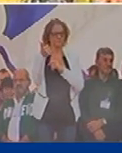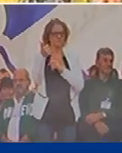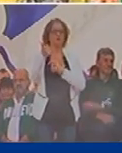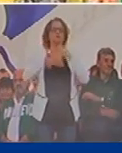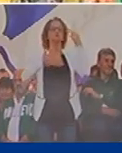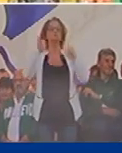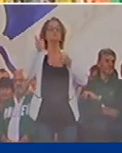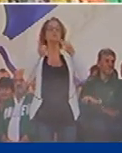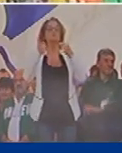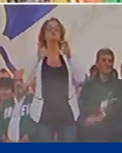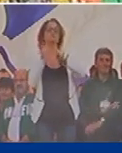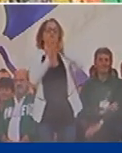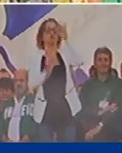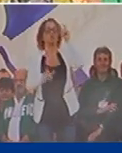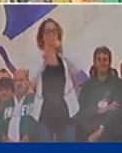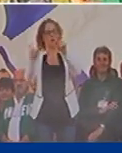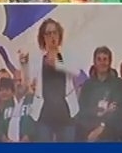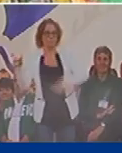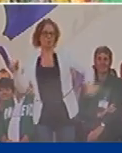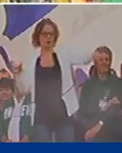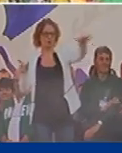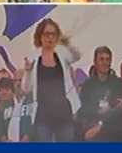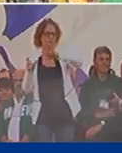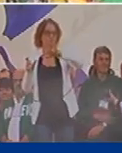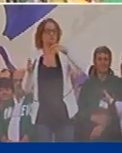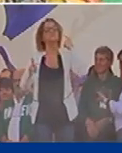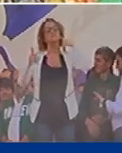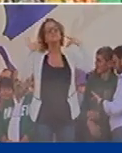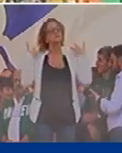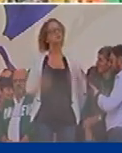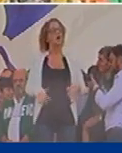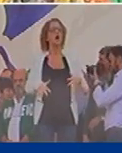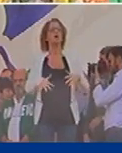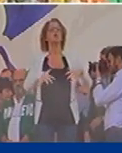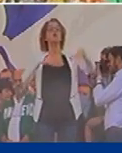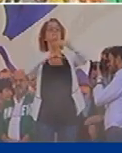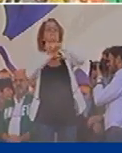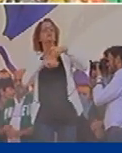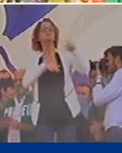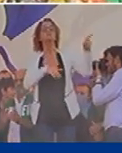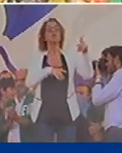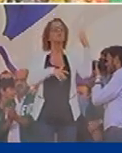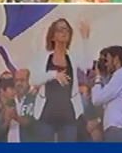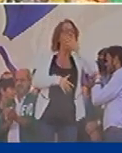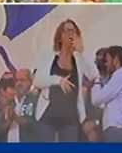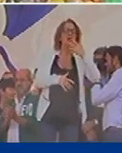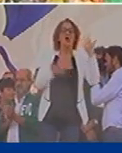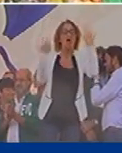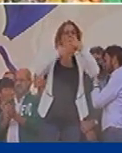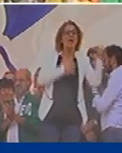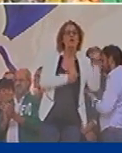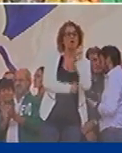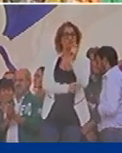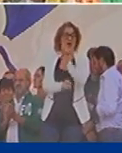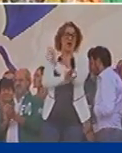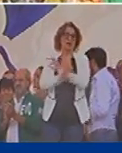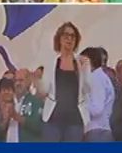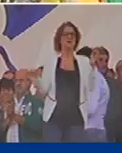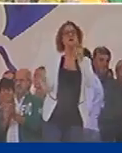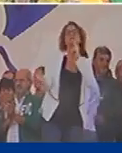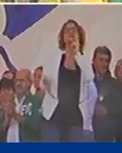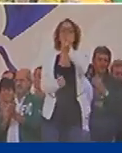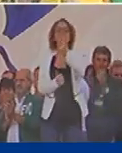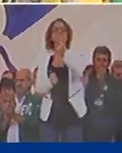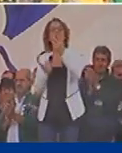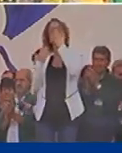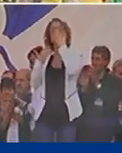giudici eletti dal popolo. Sono stufo di magistrati che sbagliano e non pagano dei loro errori e non ne rispondono davanti a